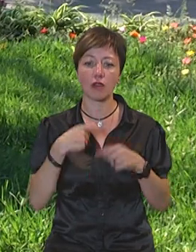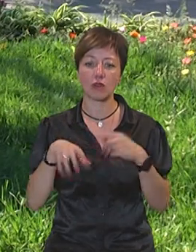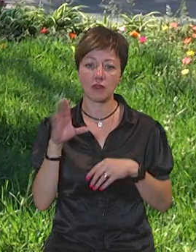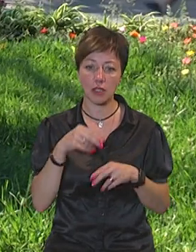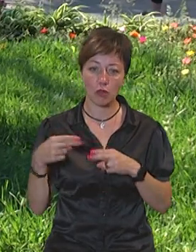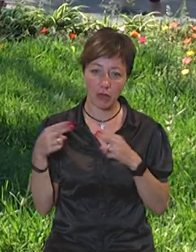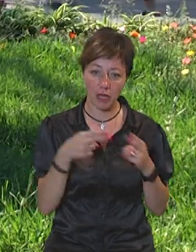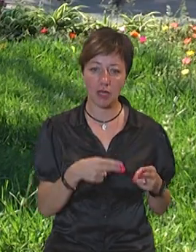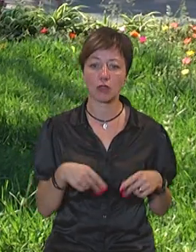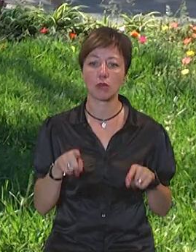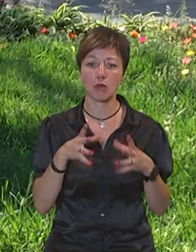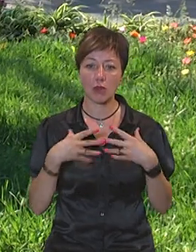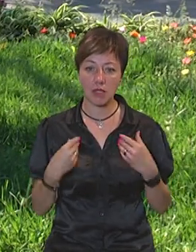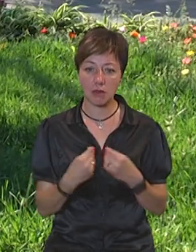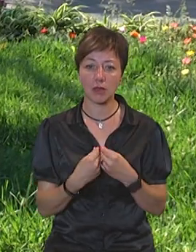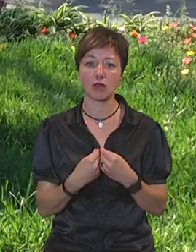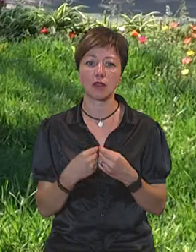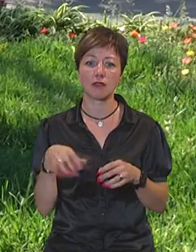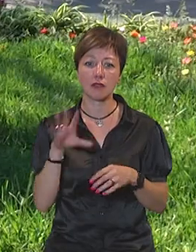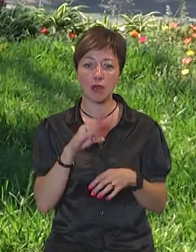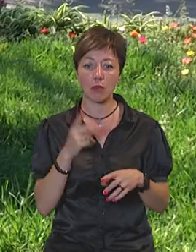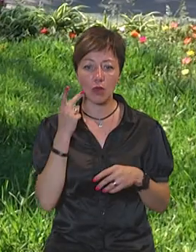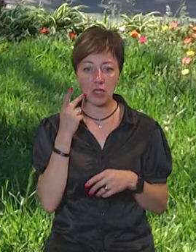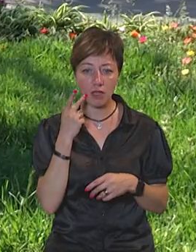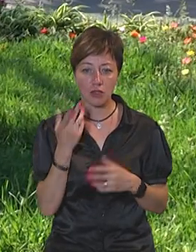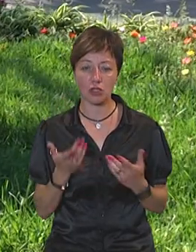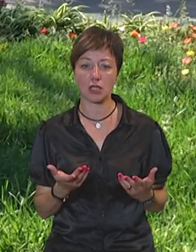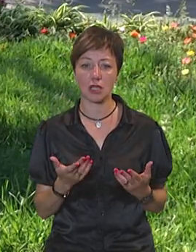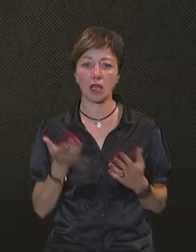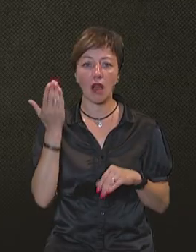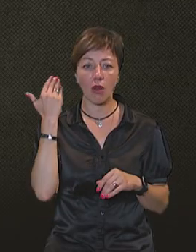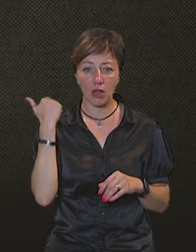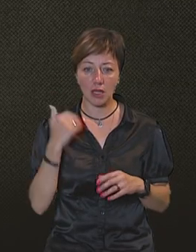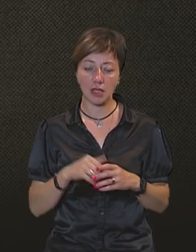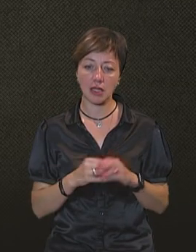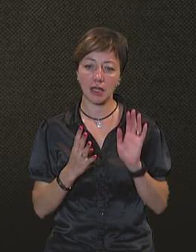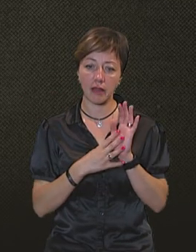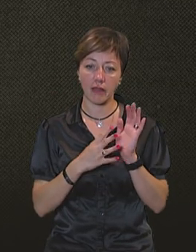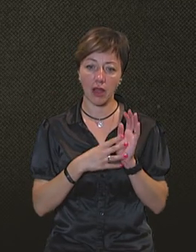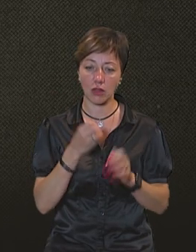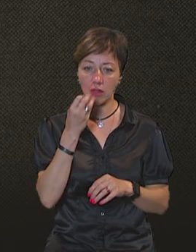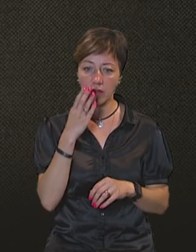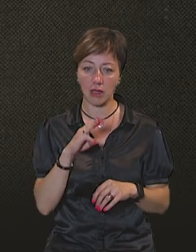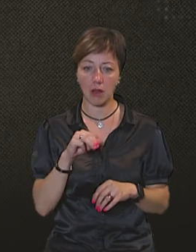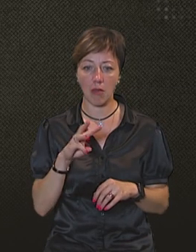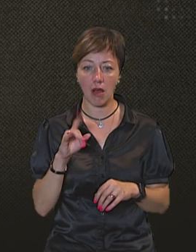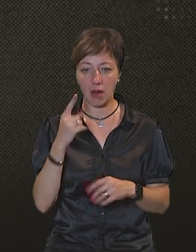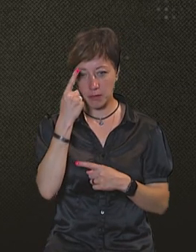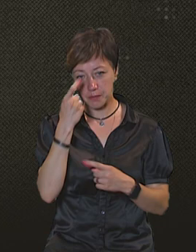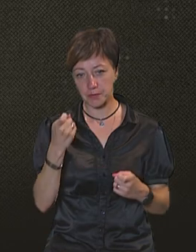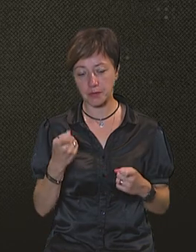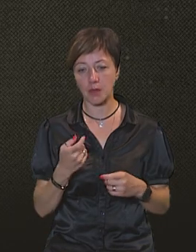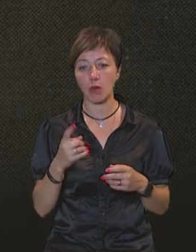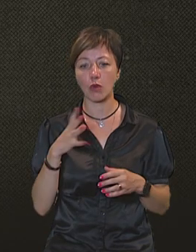вас приїхати, щоб ми були сім'єю, щоб все було як завжди, як колись. 9 квітня Тамара Яніна отримала звістку